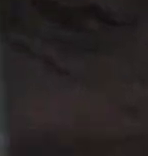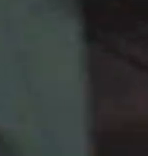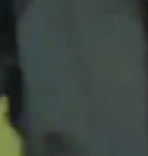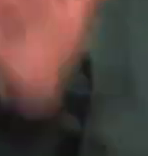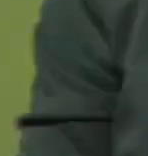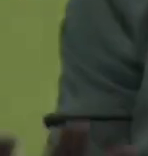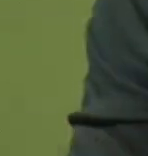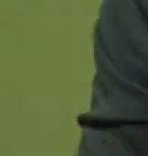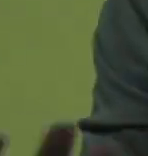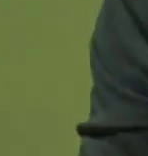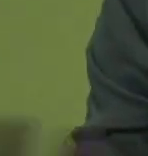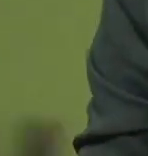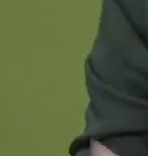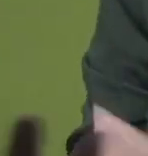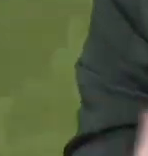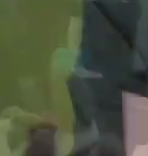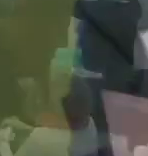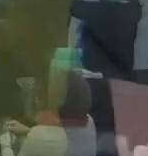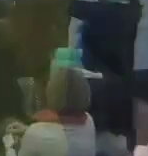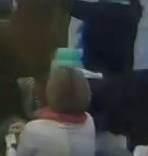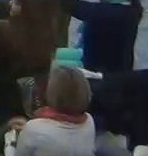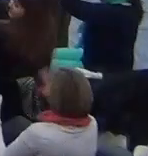Dank, Christine.